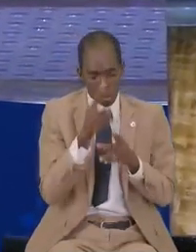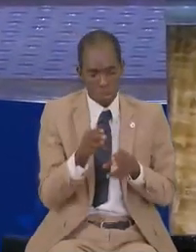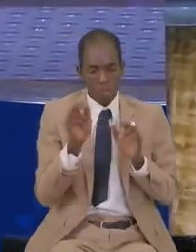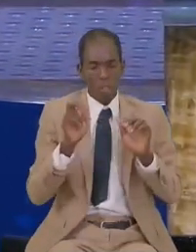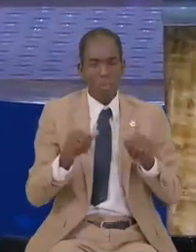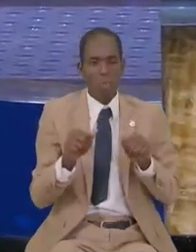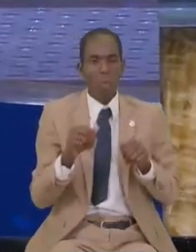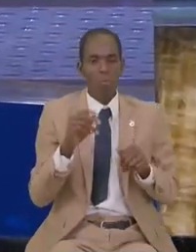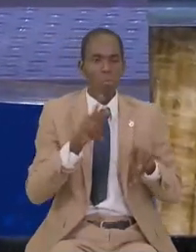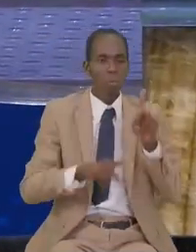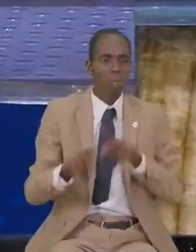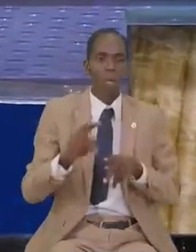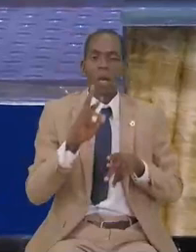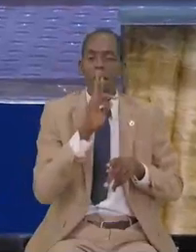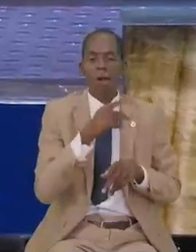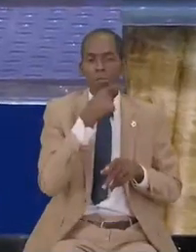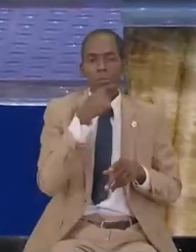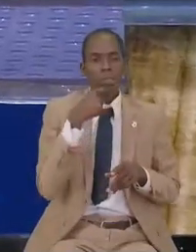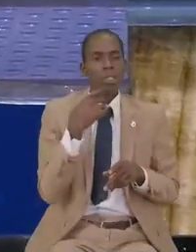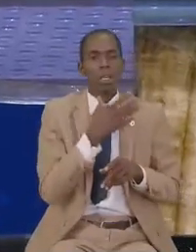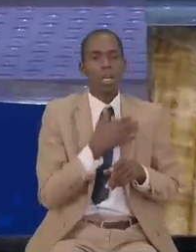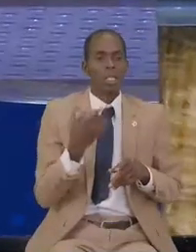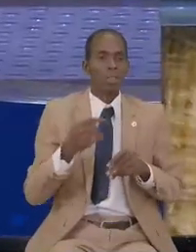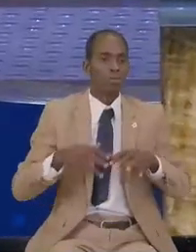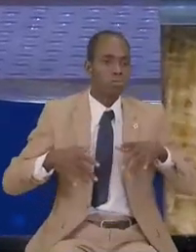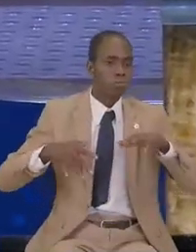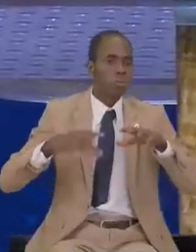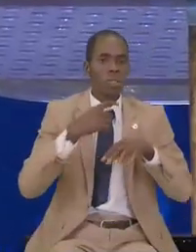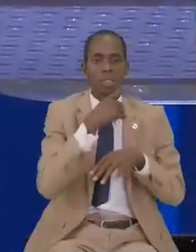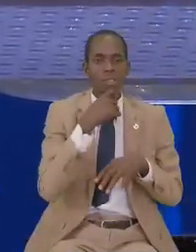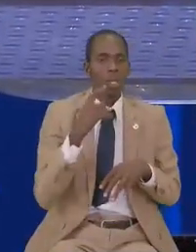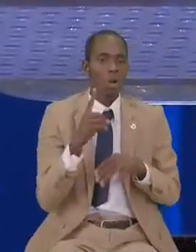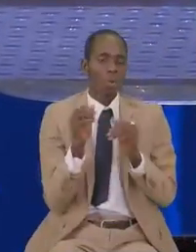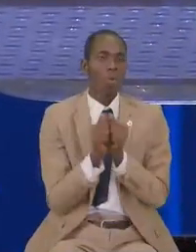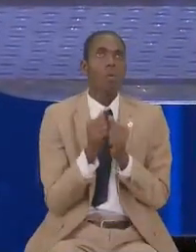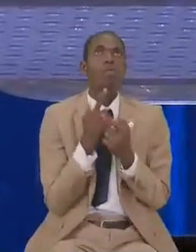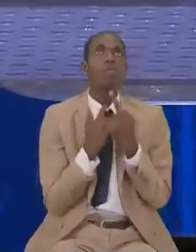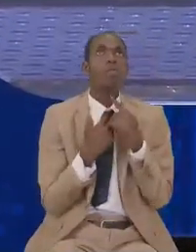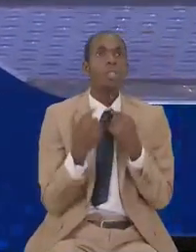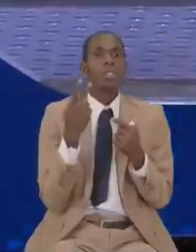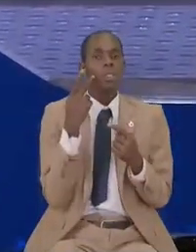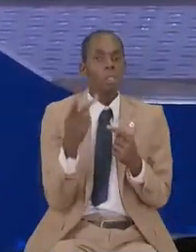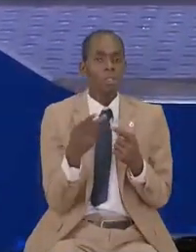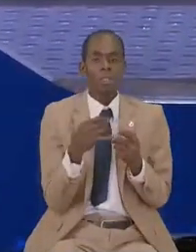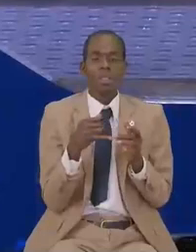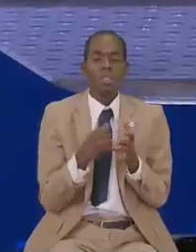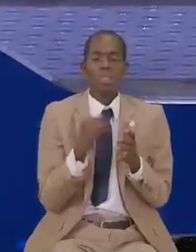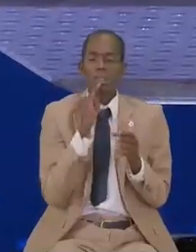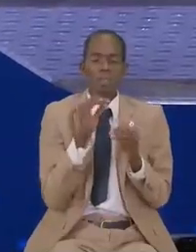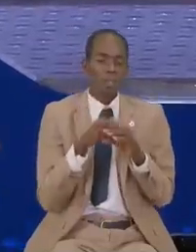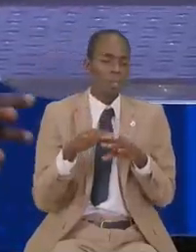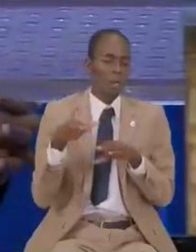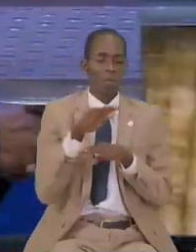Et sa multitude sera desséchée par la soif. Même ça va même au-delà. Voilà le